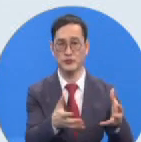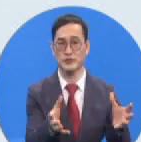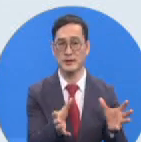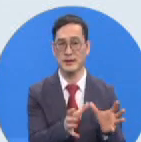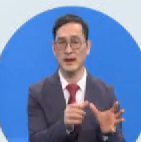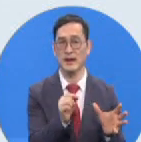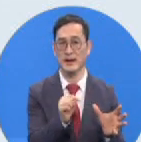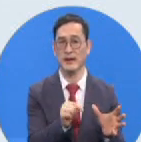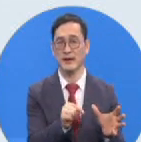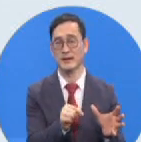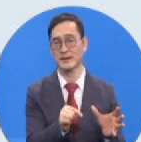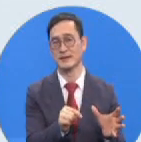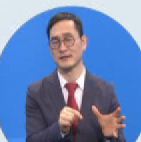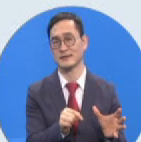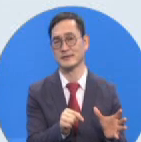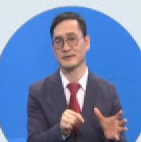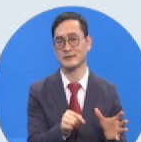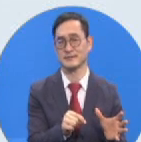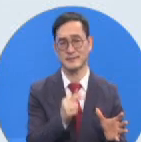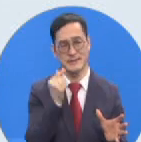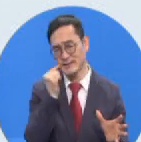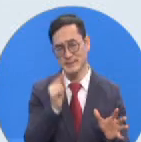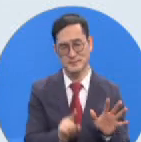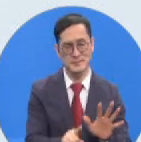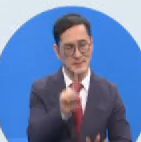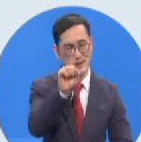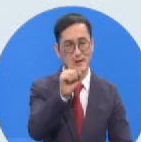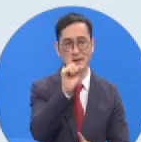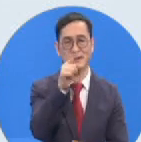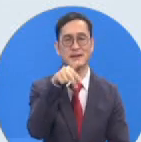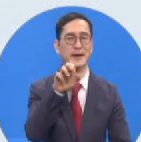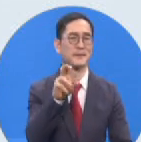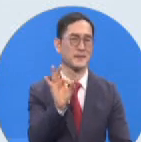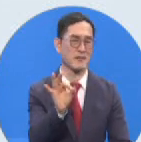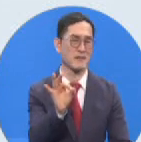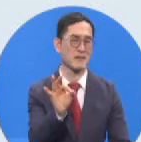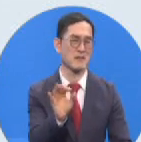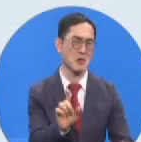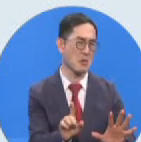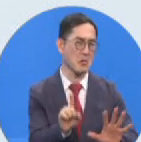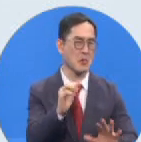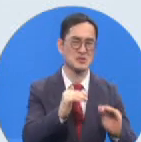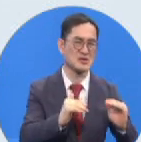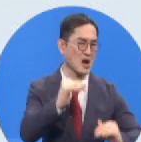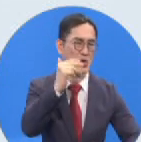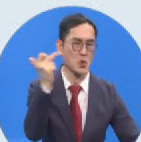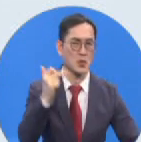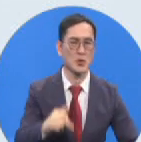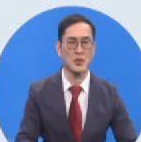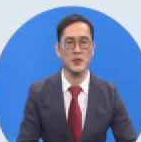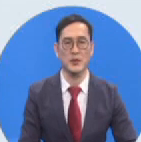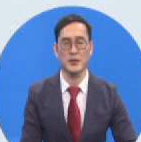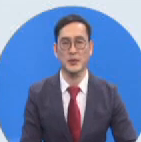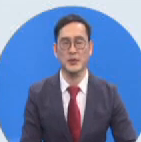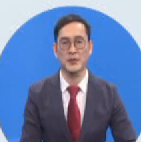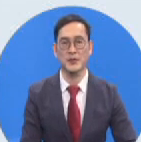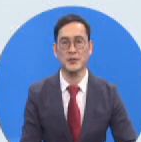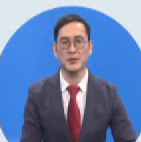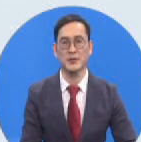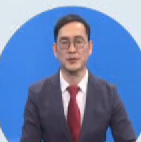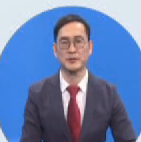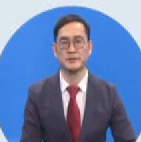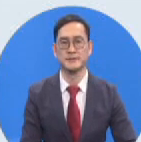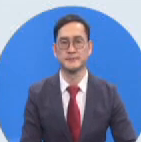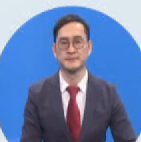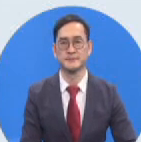지지율 조사를 하면 앞서 여론조사에서 봤듯이 이재명 지사가 민주당 후보 중에서 압도적으로 봐도 무방합니다. 그렇기 때문에 대세는